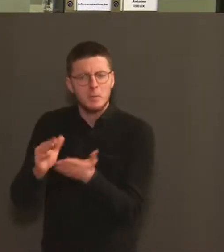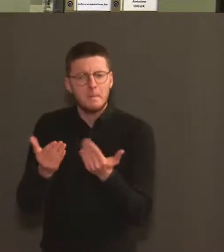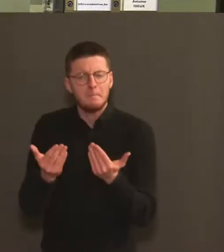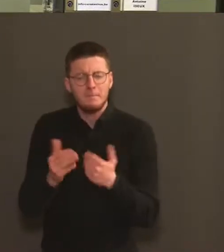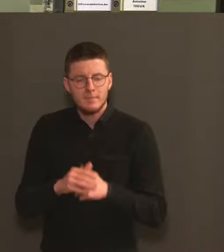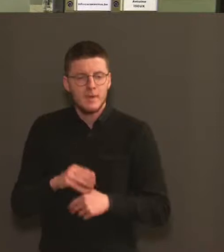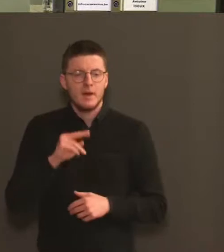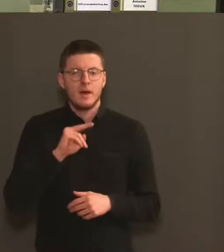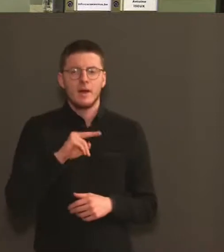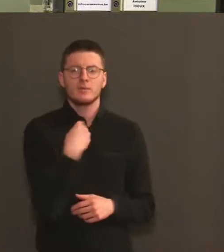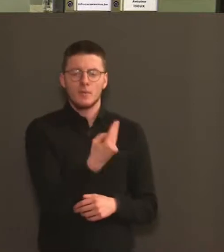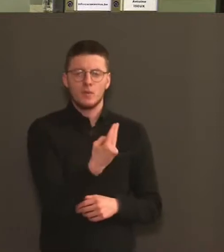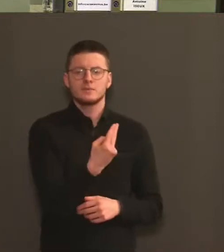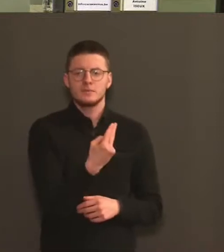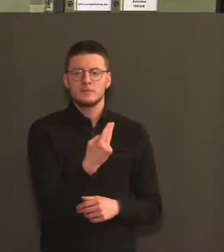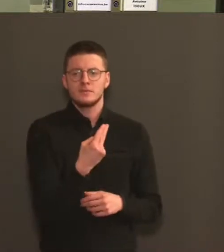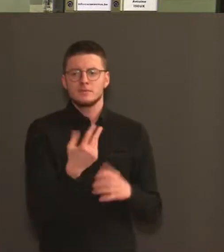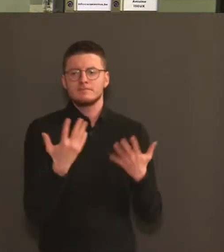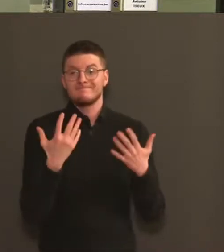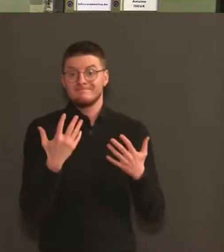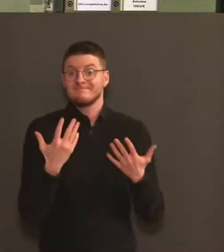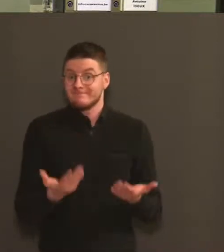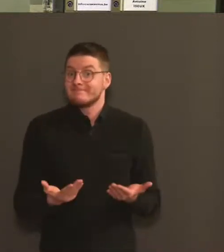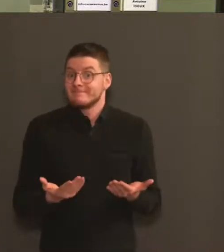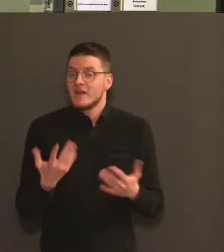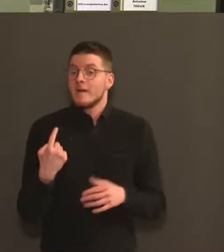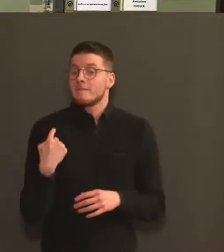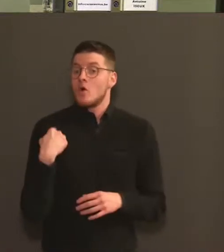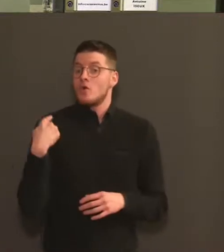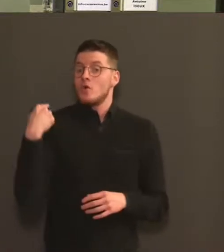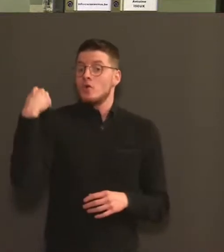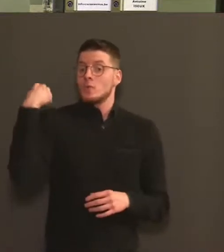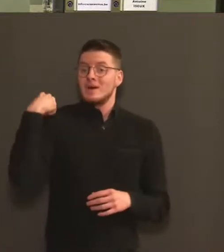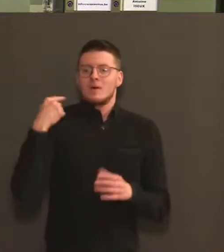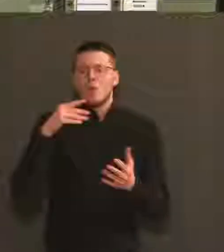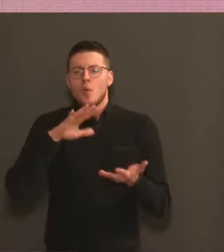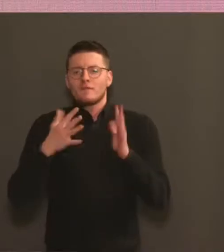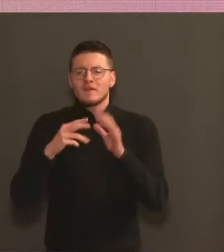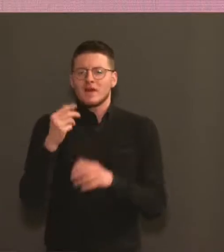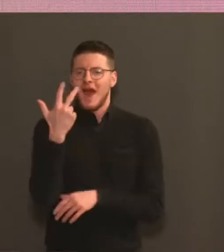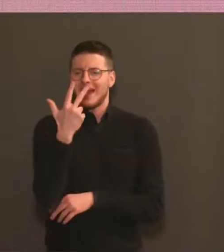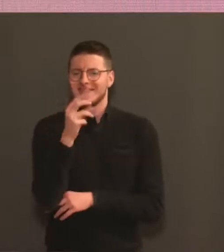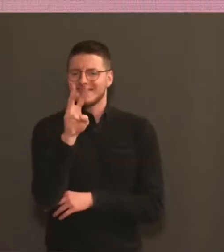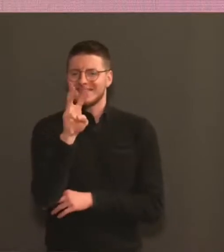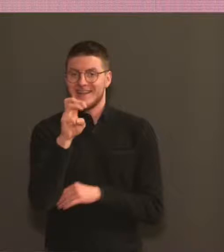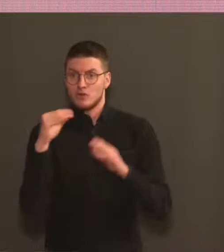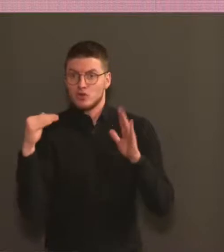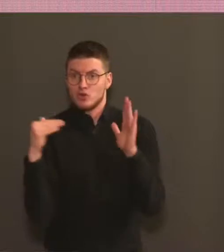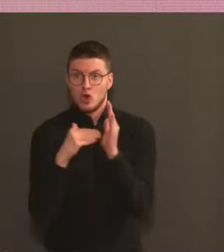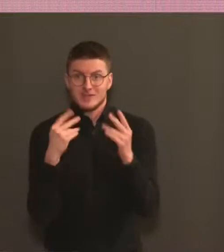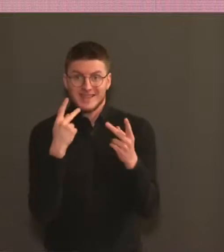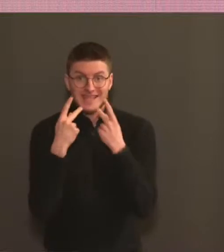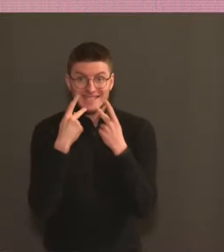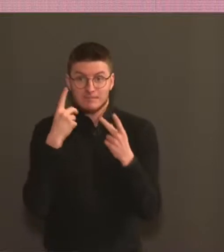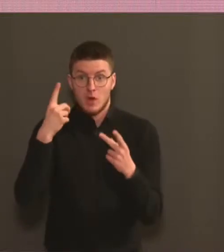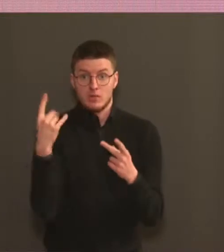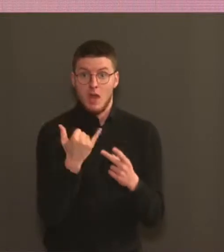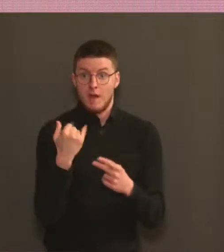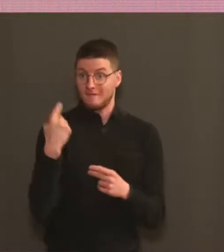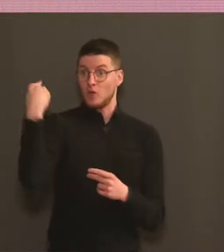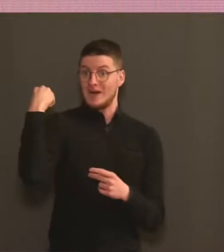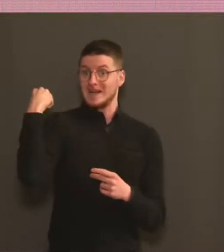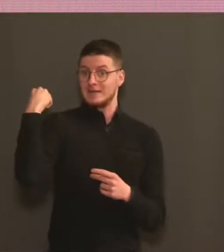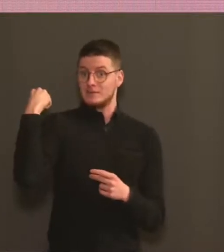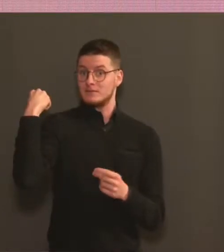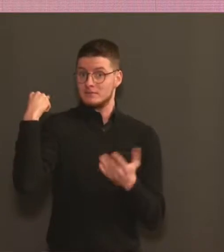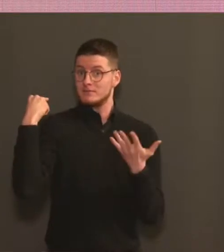De voorbije week werden er ongeveer 38.000 testen per dag uitgevoerd. Dat is een pak